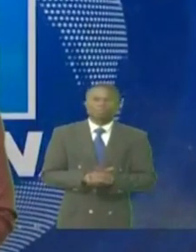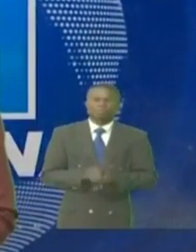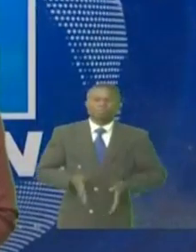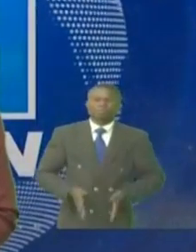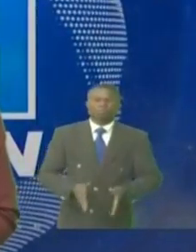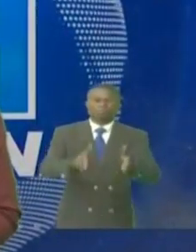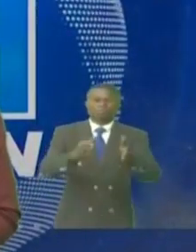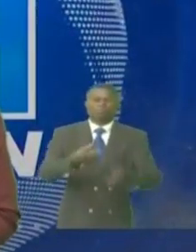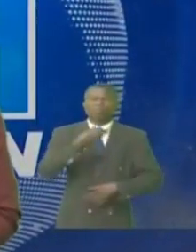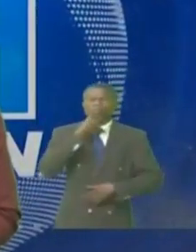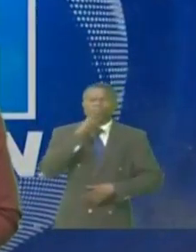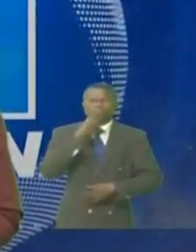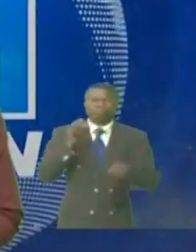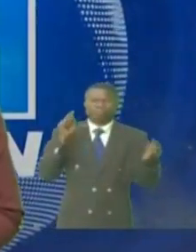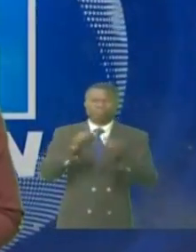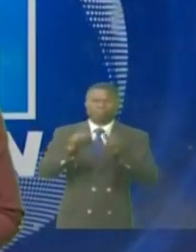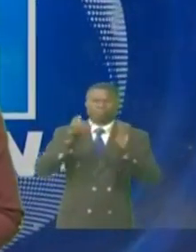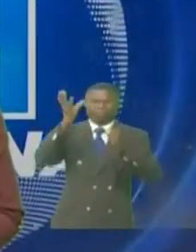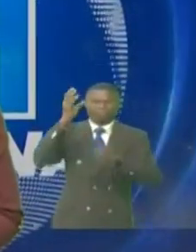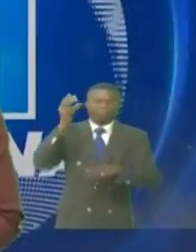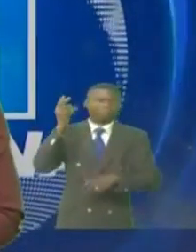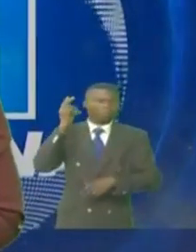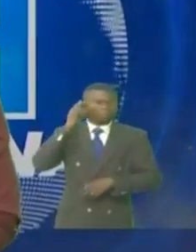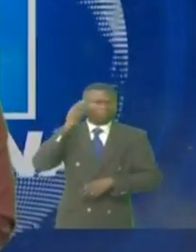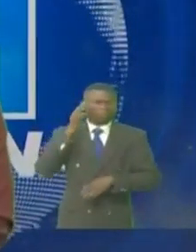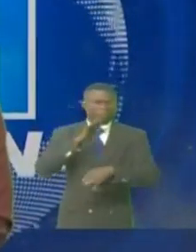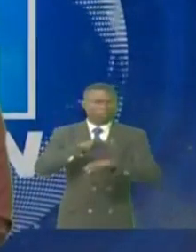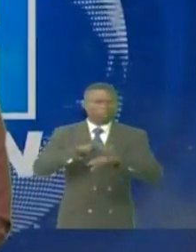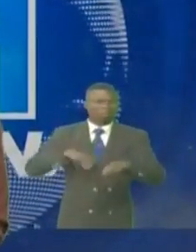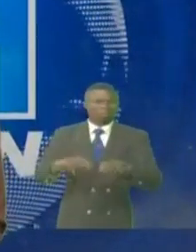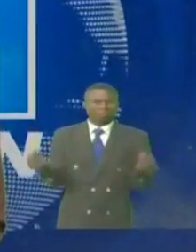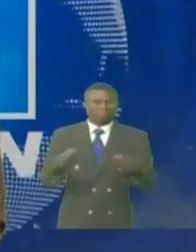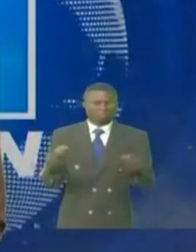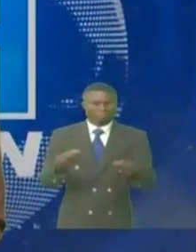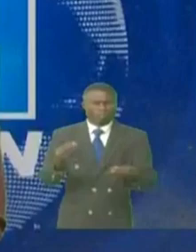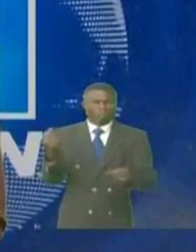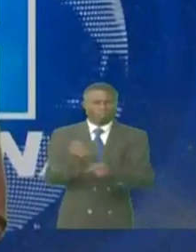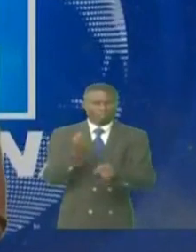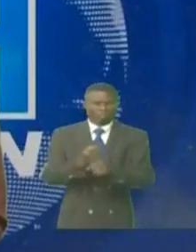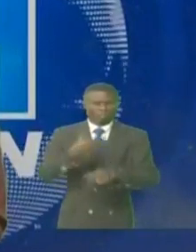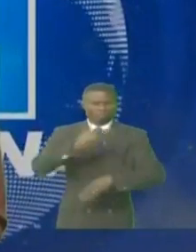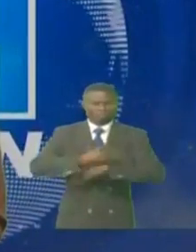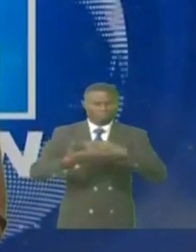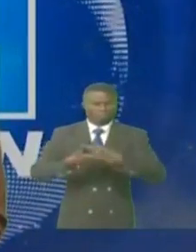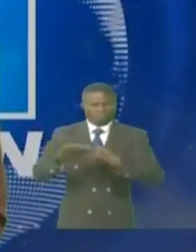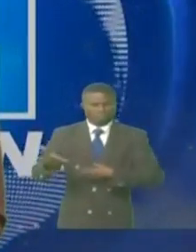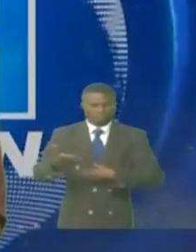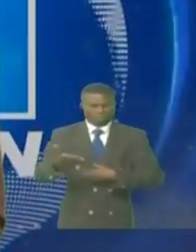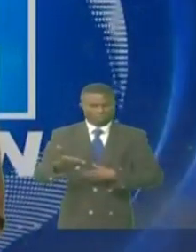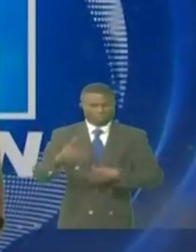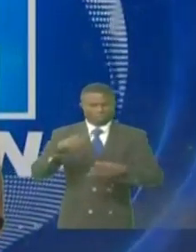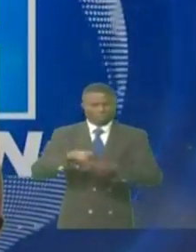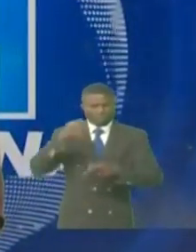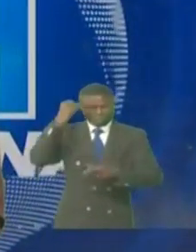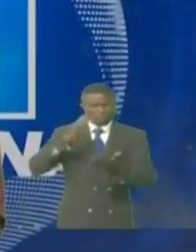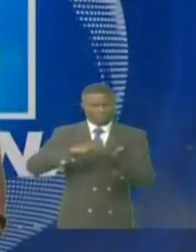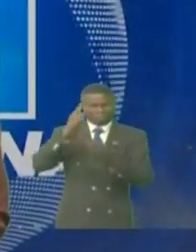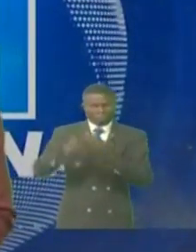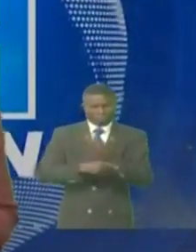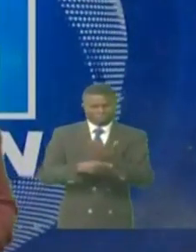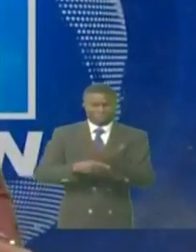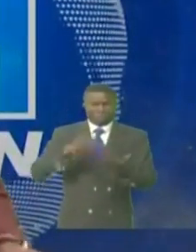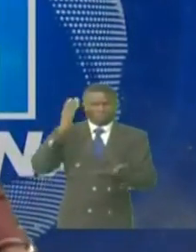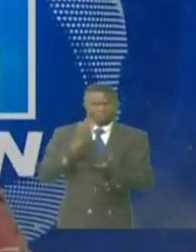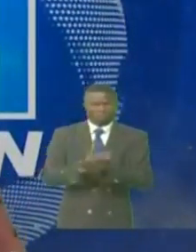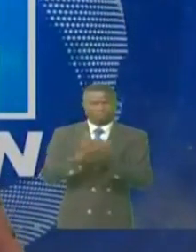Route Mbujimayi-Kananga, à quoi est dû le retard constaté dans l'exécution de ces travaux réalisés dans le cadre du programme de lutte